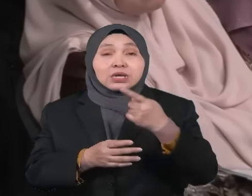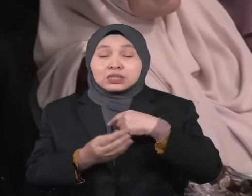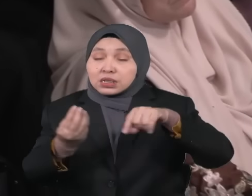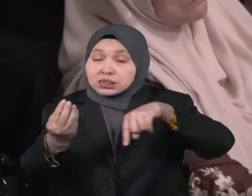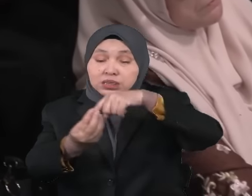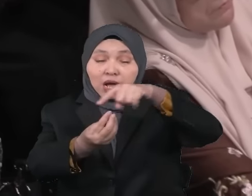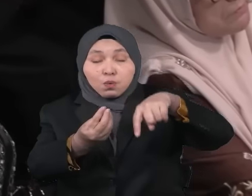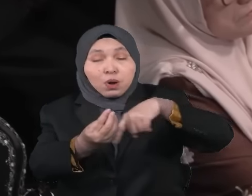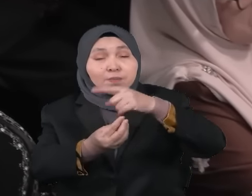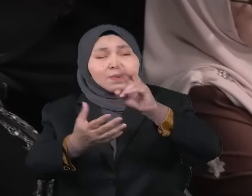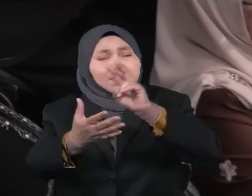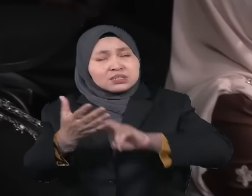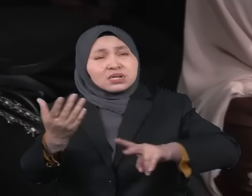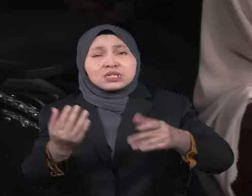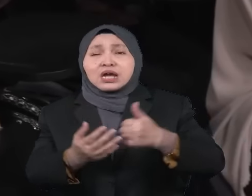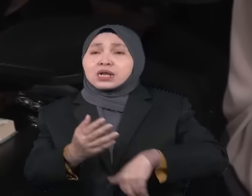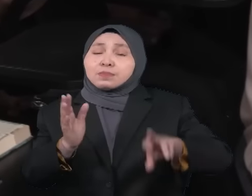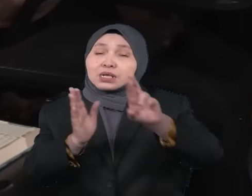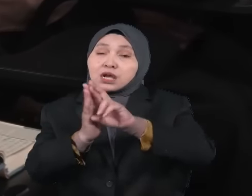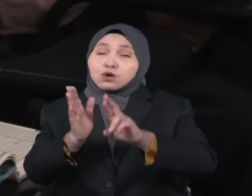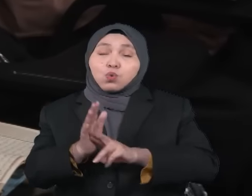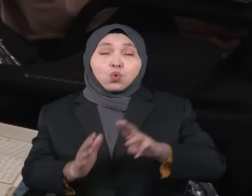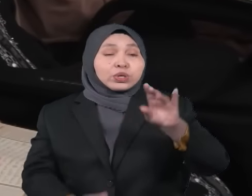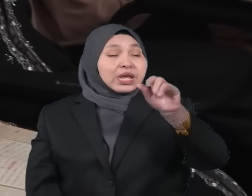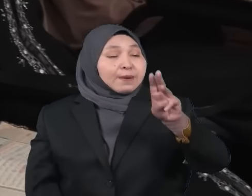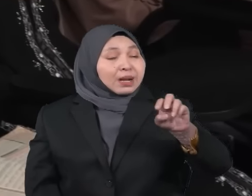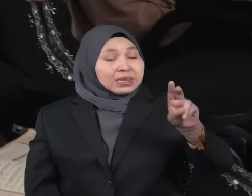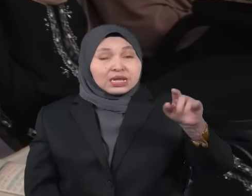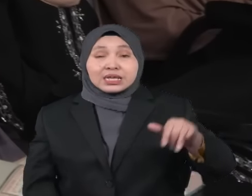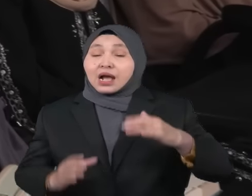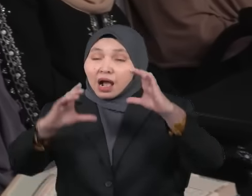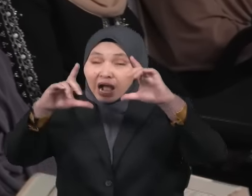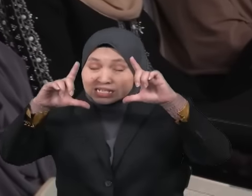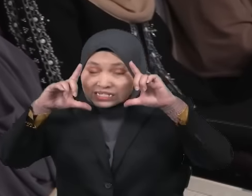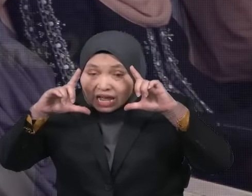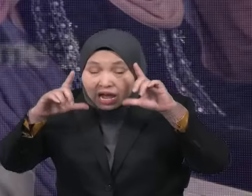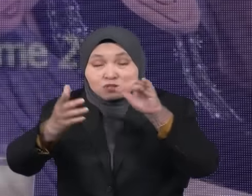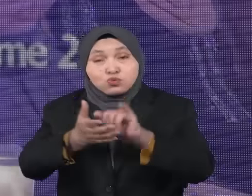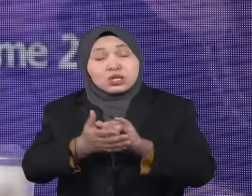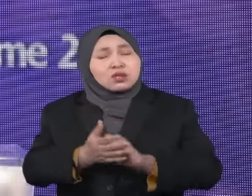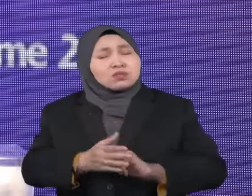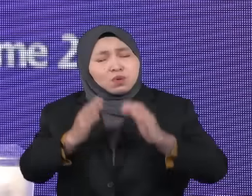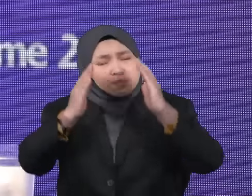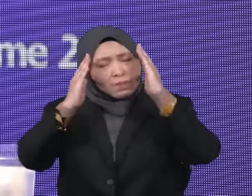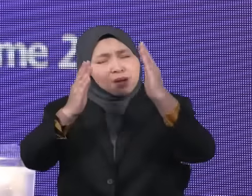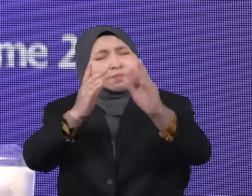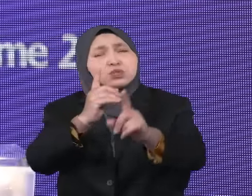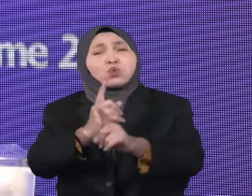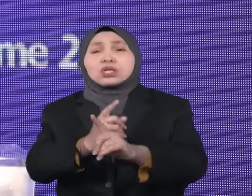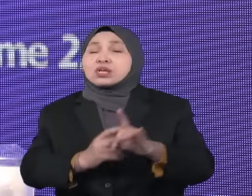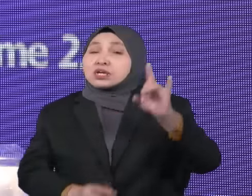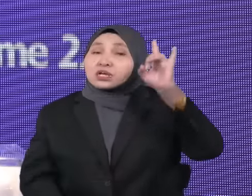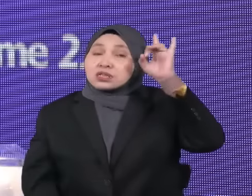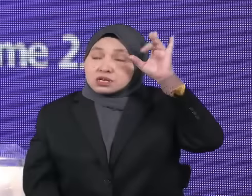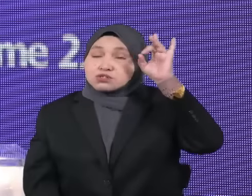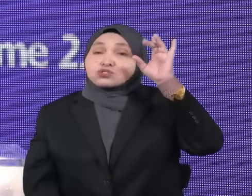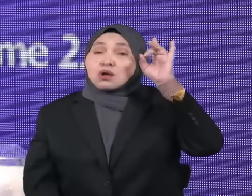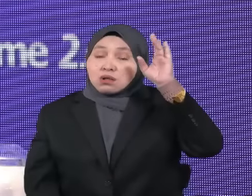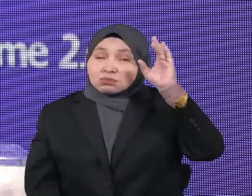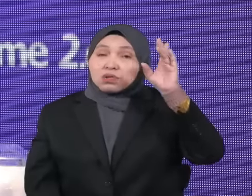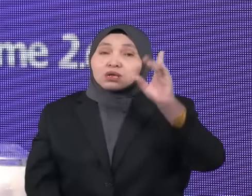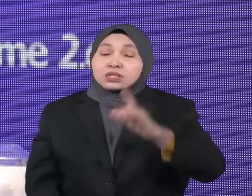ya, membaca daripada rukun yamani ke Hajar Aswad itu dengan cara yang betul, dengan khusyuk, Allah, maka insya-Allah, ya,